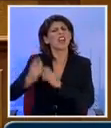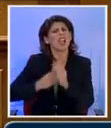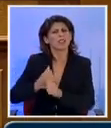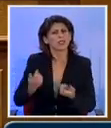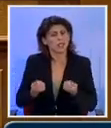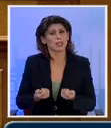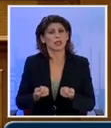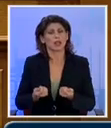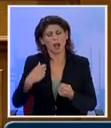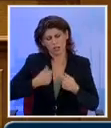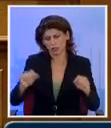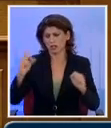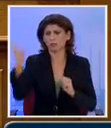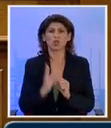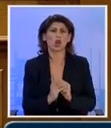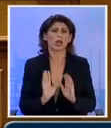από την οποιαδήποτε τρόικα?